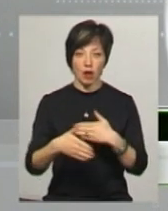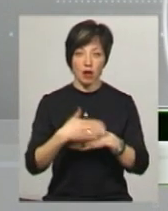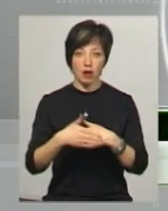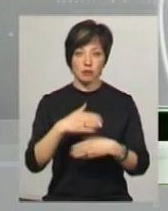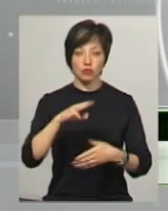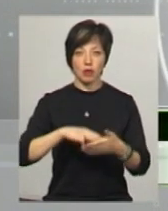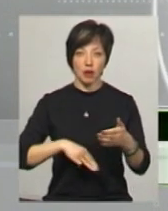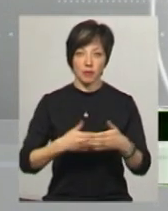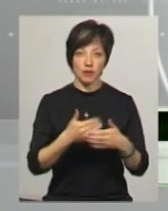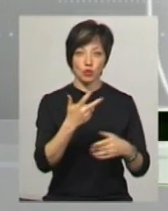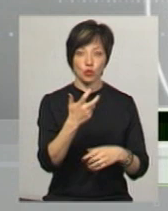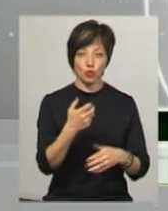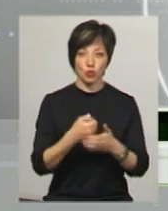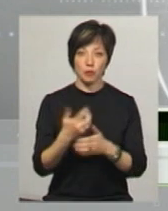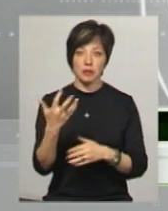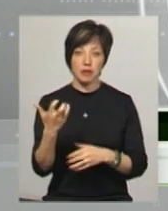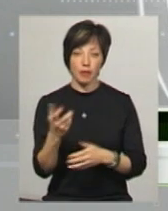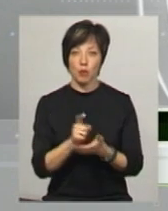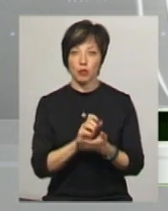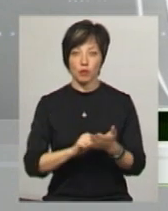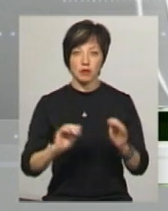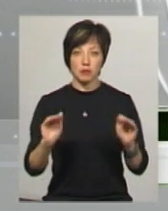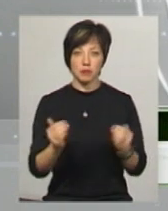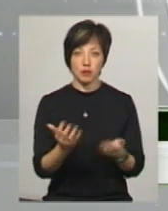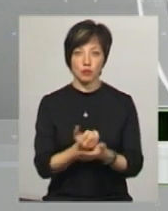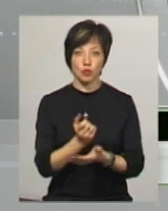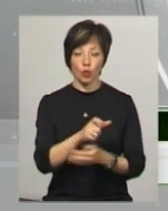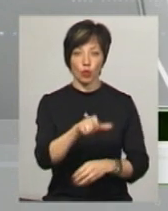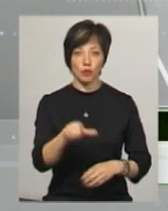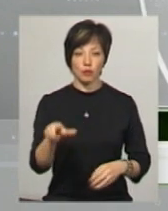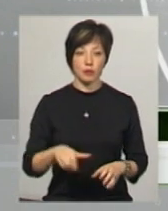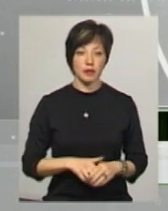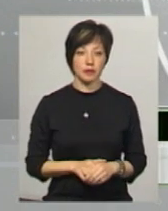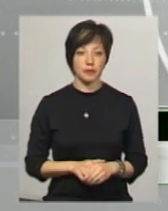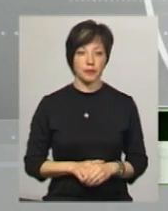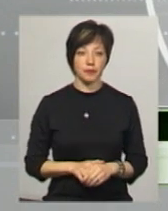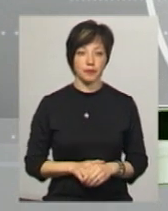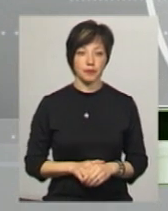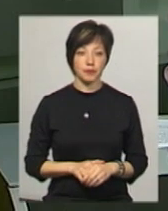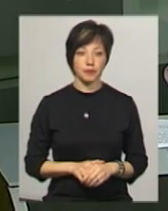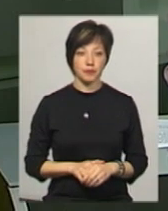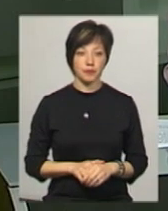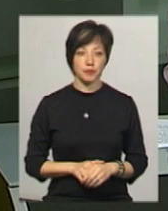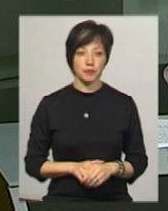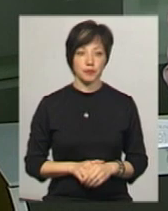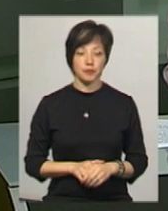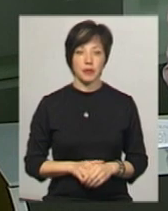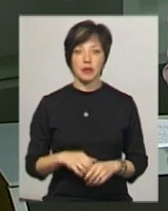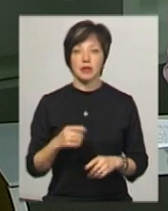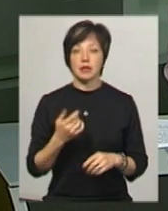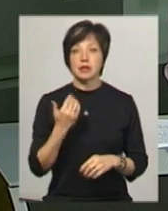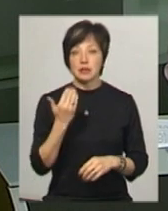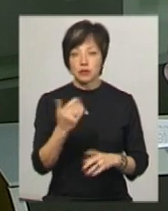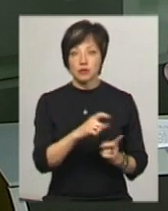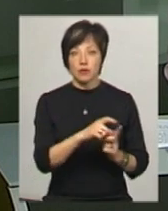карається штрафом від 300 до 500 неоподаткованих мінімумів доходів громадян. За словами